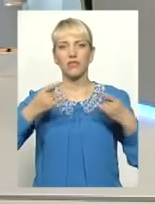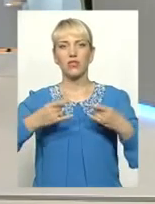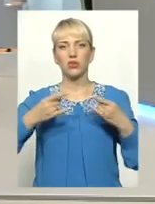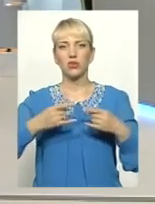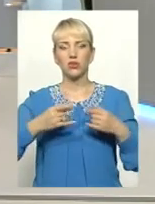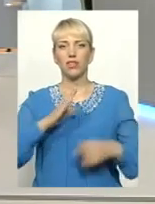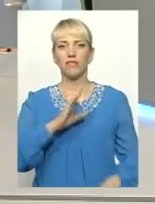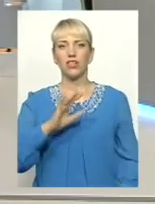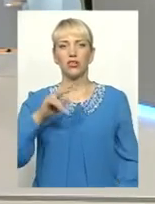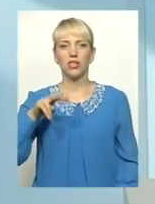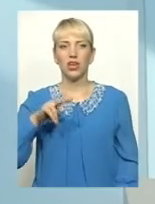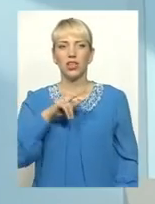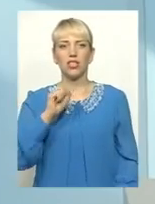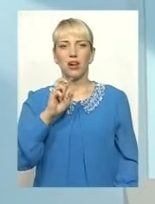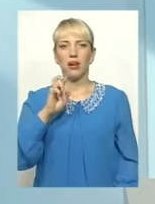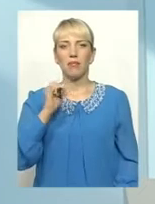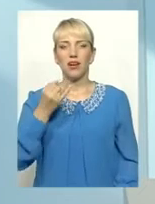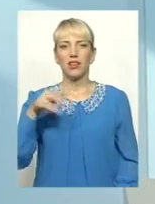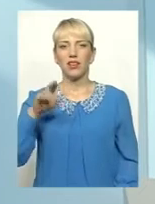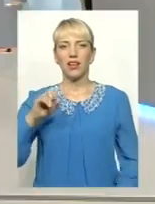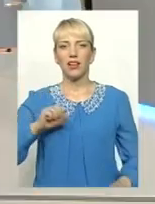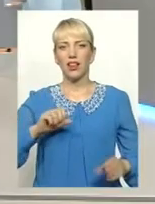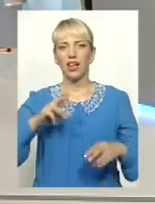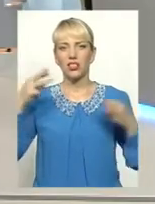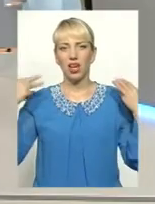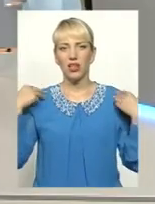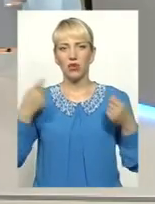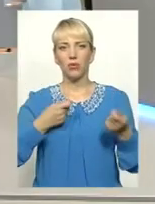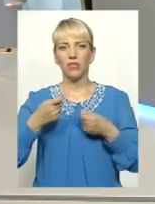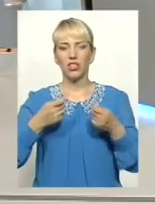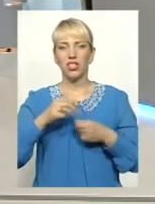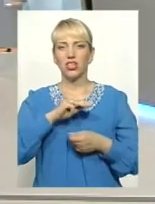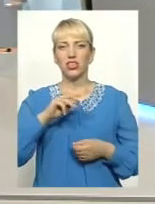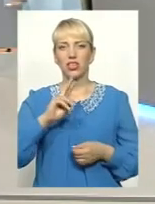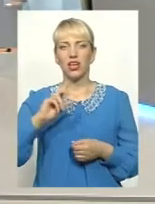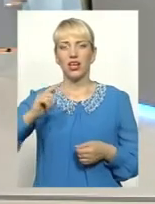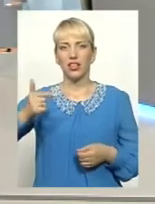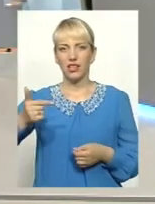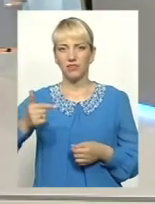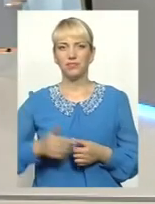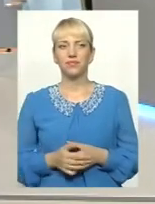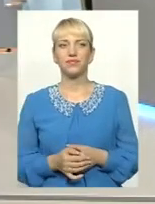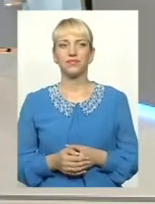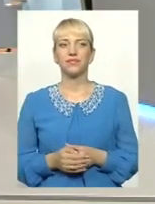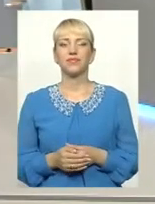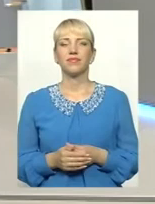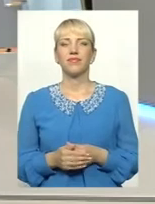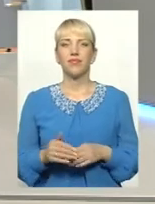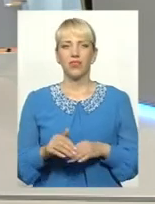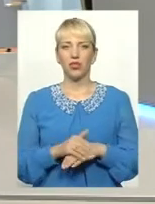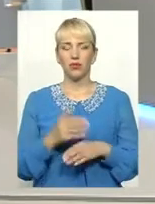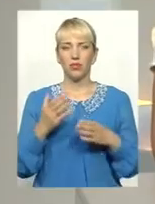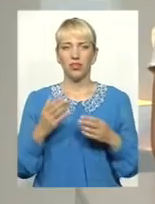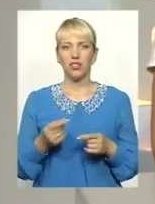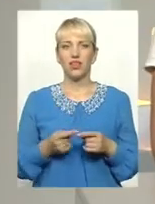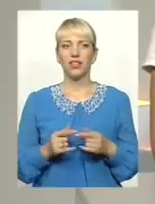Віктор Леонідович Чапайда, начальник управління житлово-комунального господарства. Вибачте, доброго дня. Доброго дня.